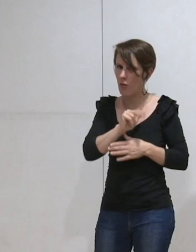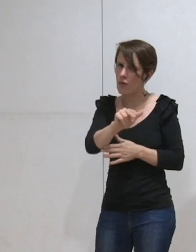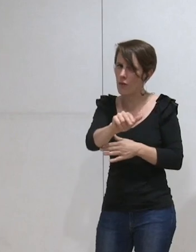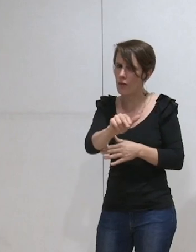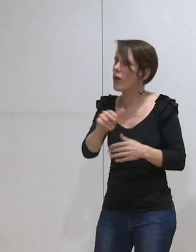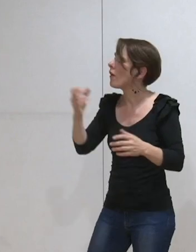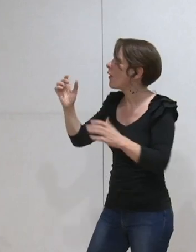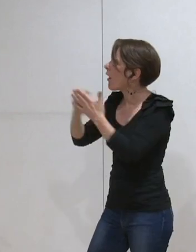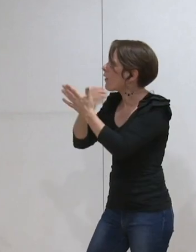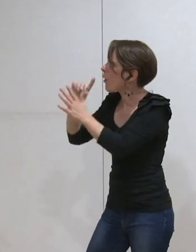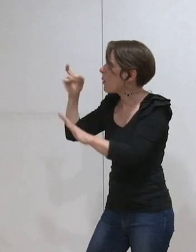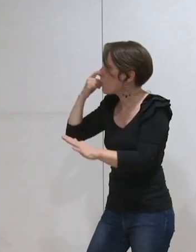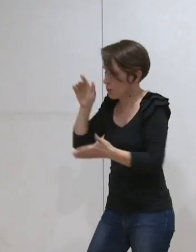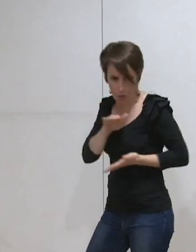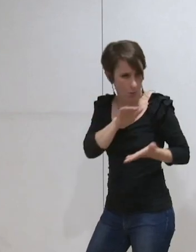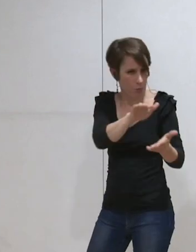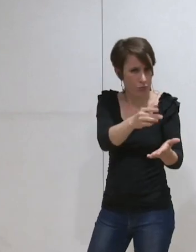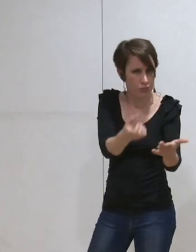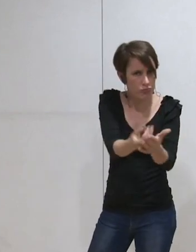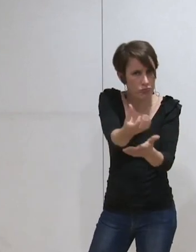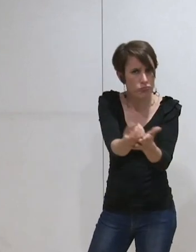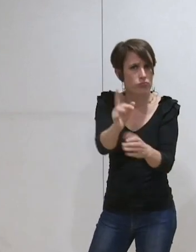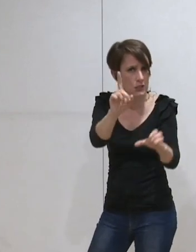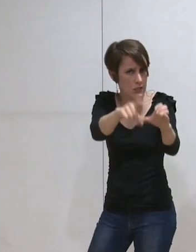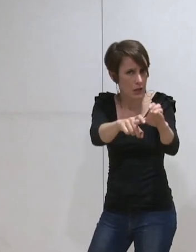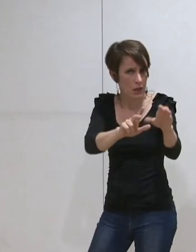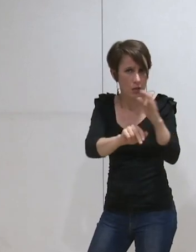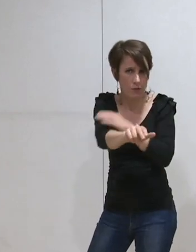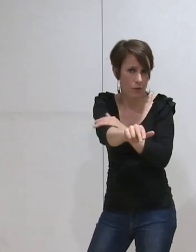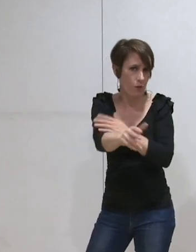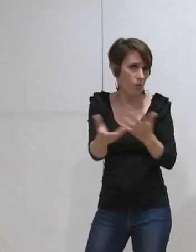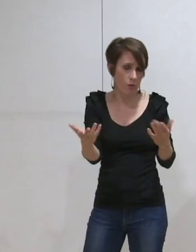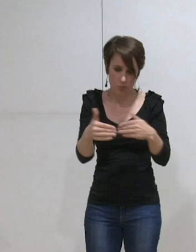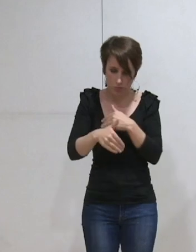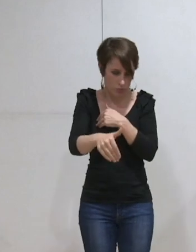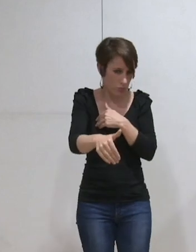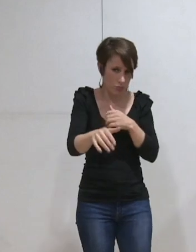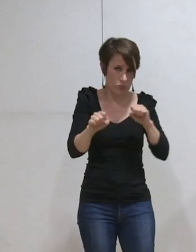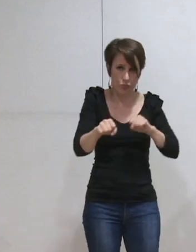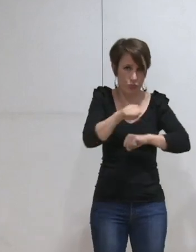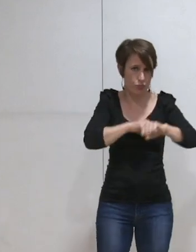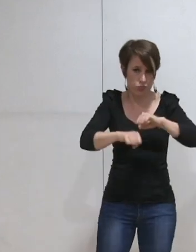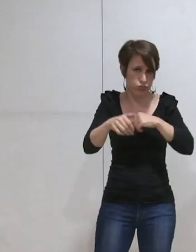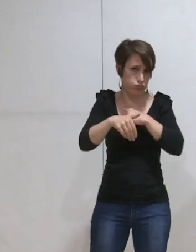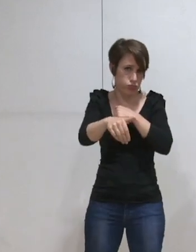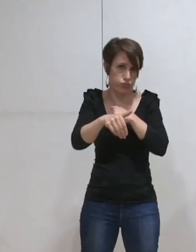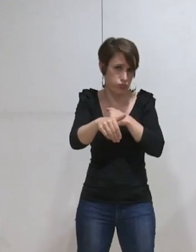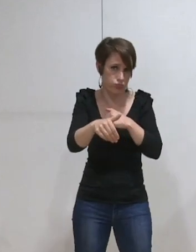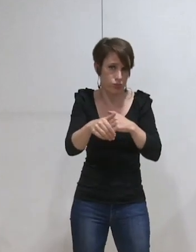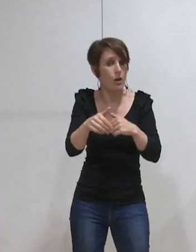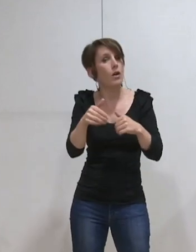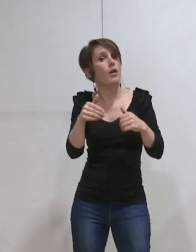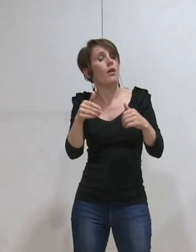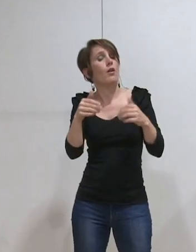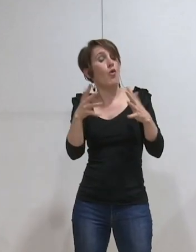ces services communs donc que nous pourrons bien évidemment mettre en application et que nous pourrons donner dans le cadre de la commission